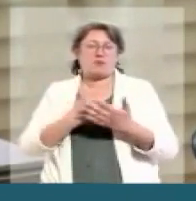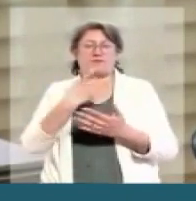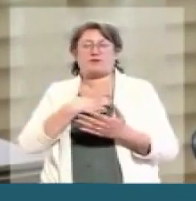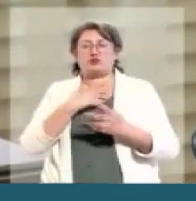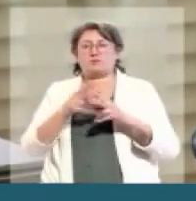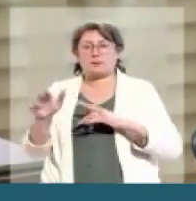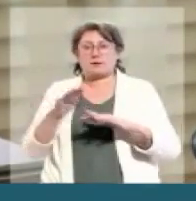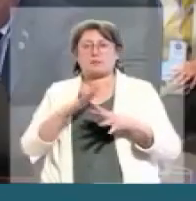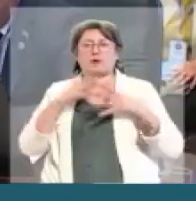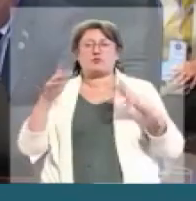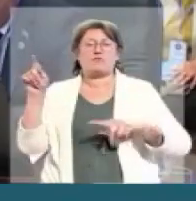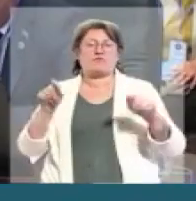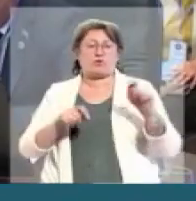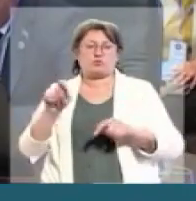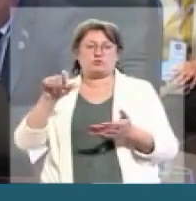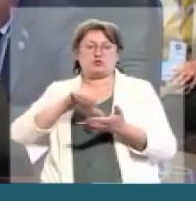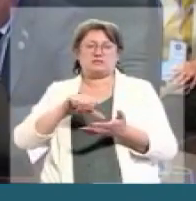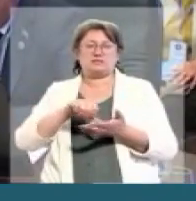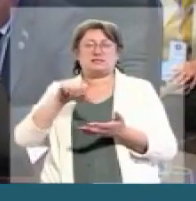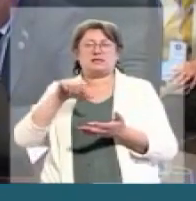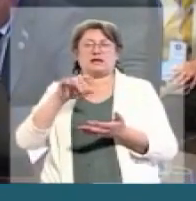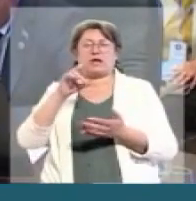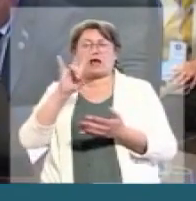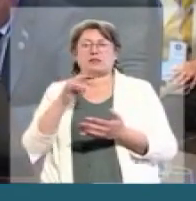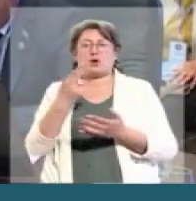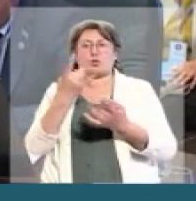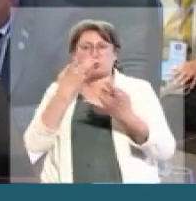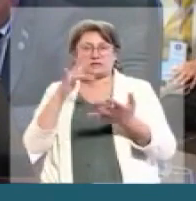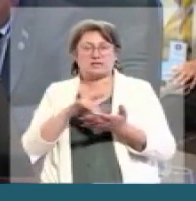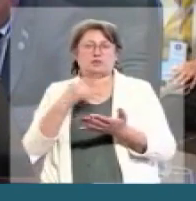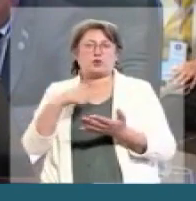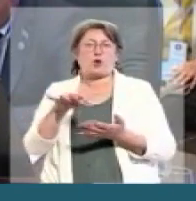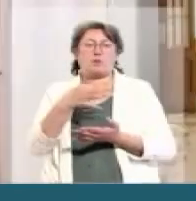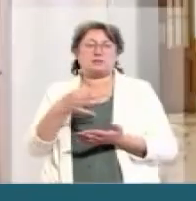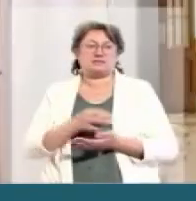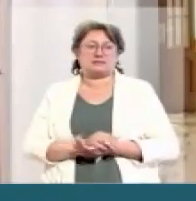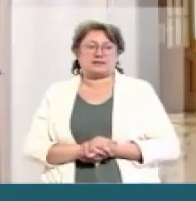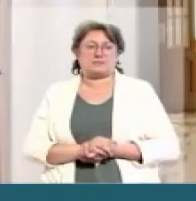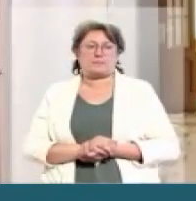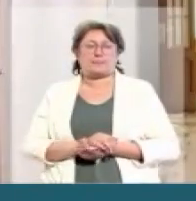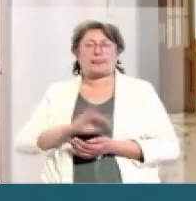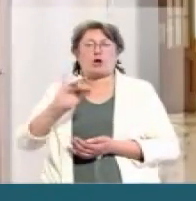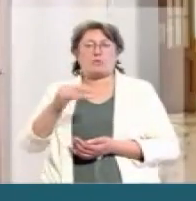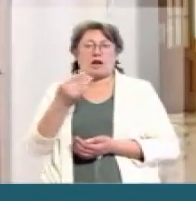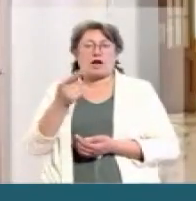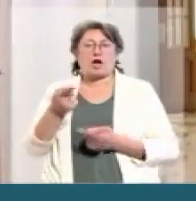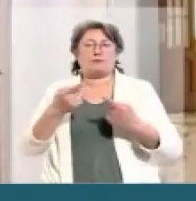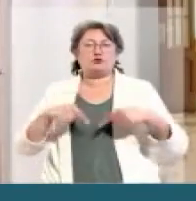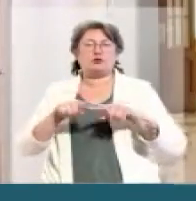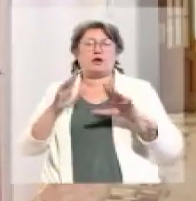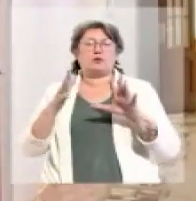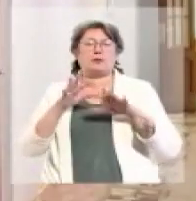важных мероприятий стал большой форум с участием представителей этнокультурных центров из других областей. Ювеляры, те общины, которые